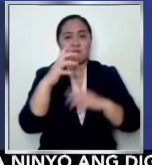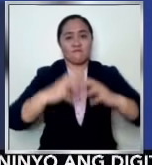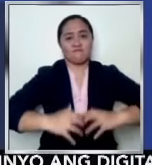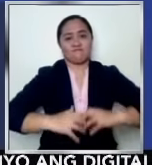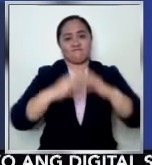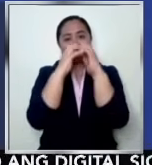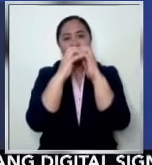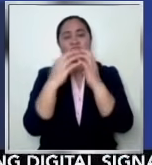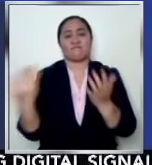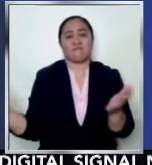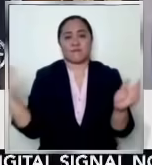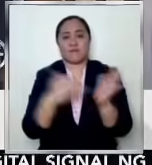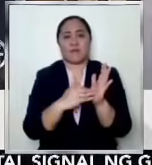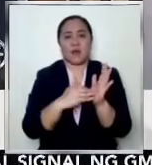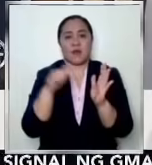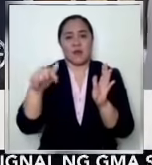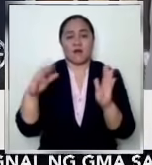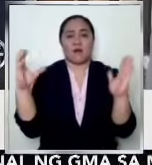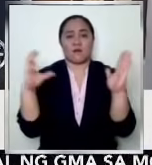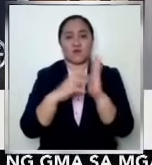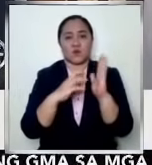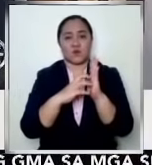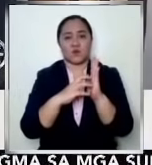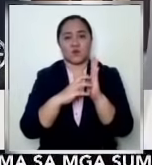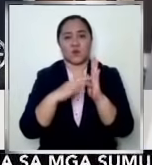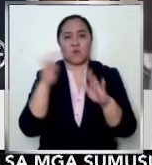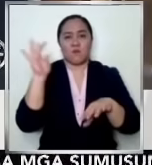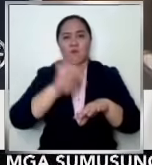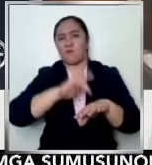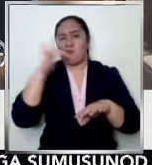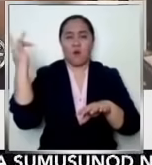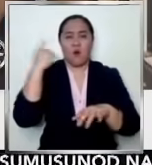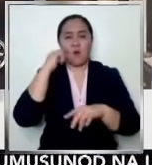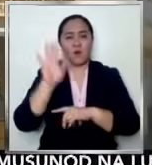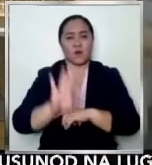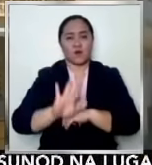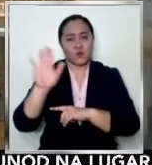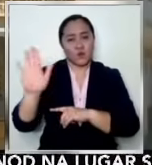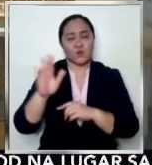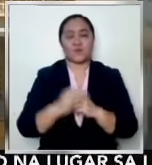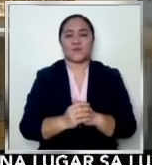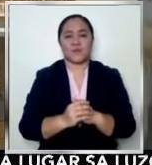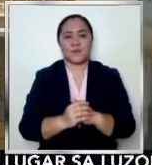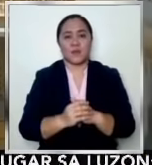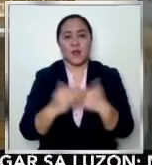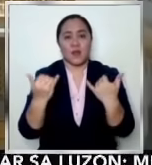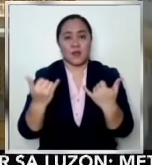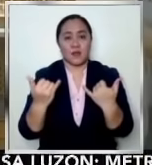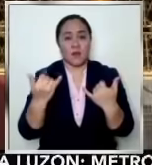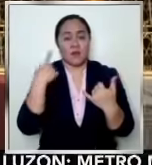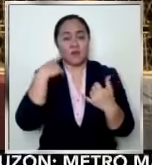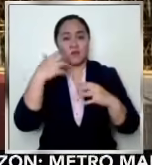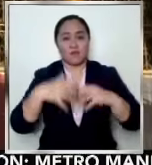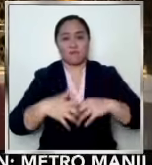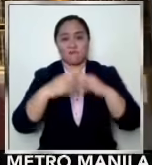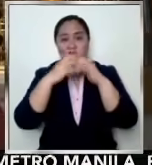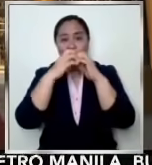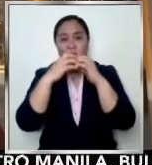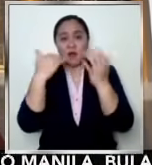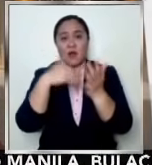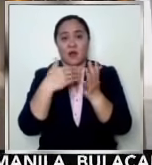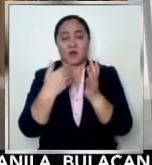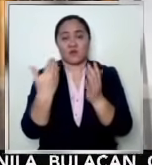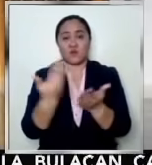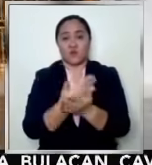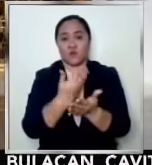the city's glory. Ipinagmalaki sa Pangulo ng Task Force Bangon Marawi ang bagong renovate na Grand Mosque, ang panglimang mosque